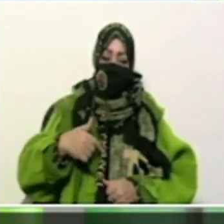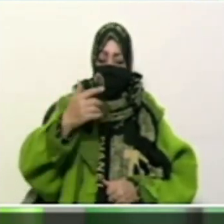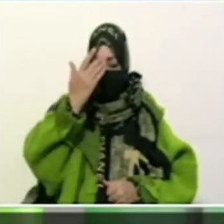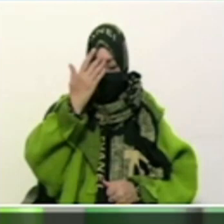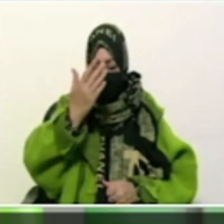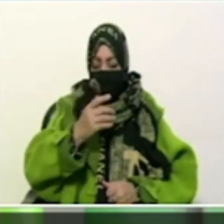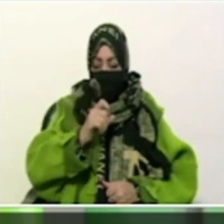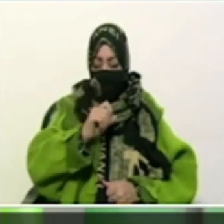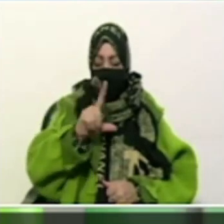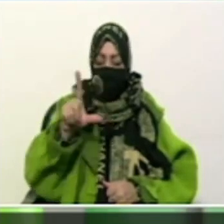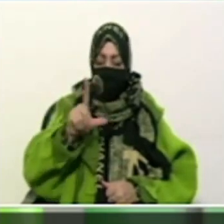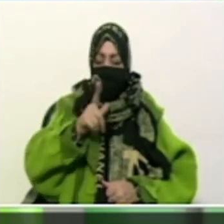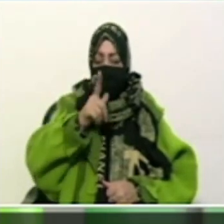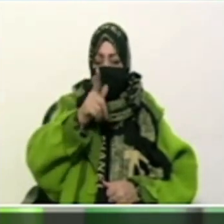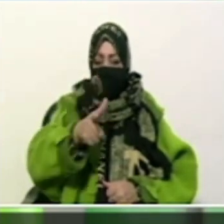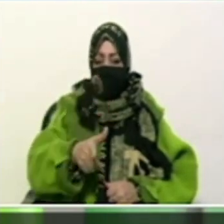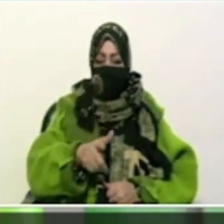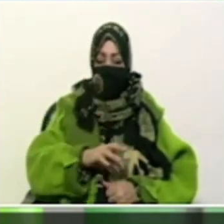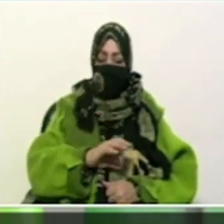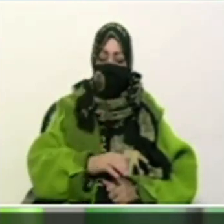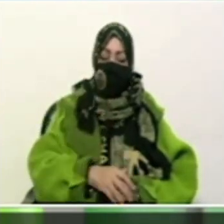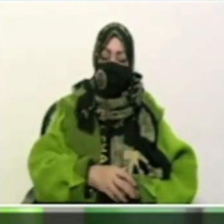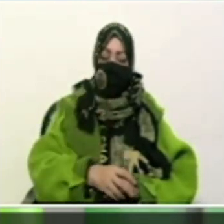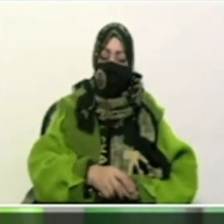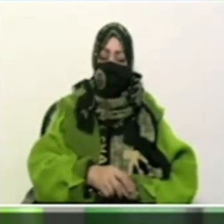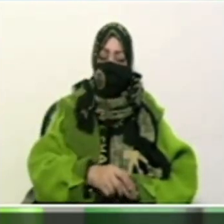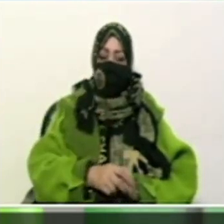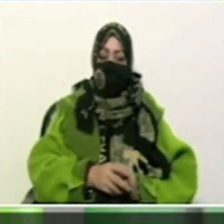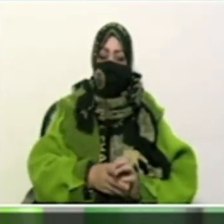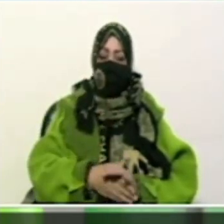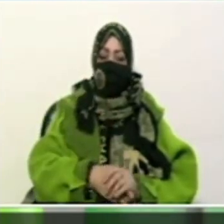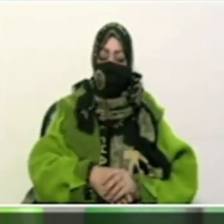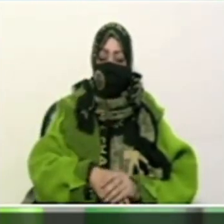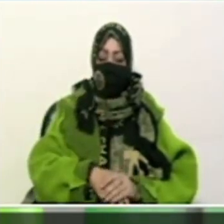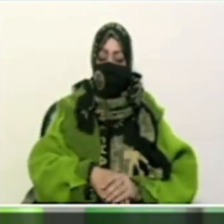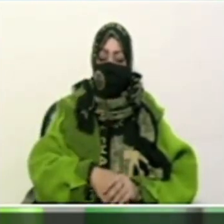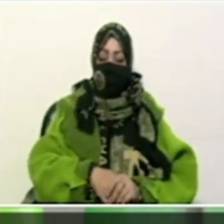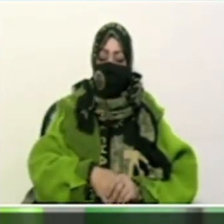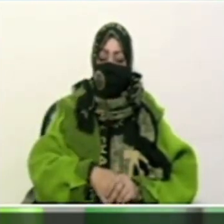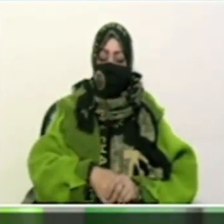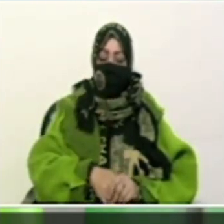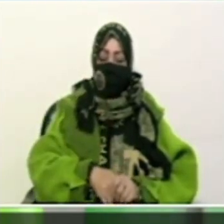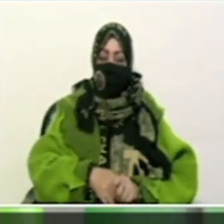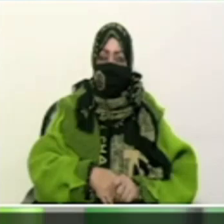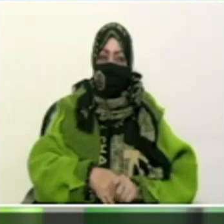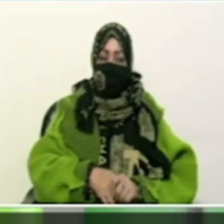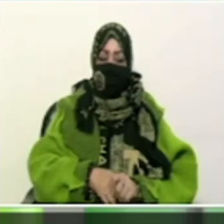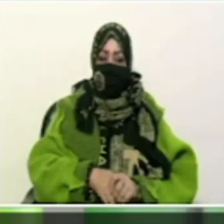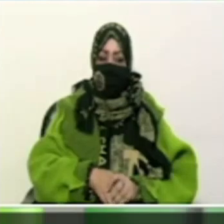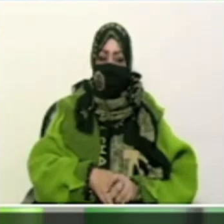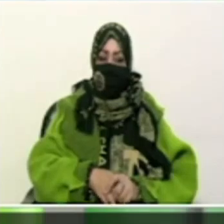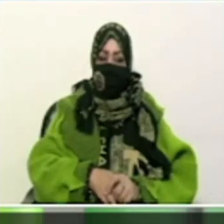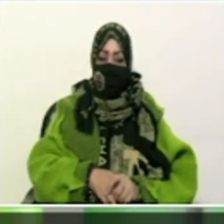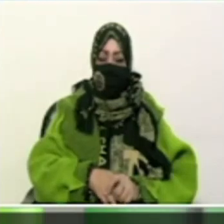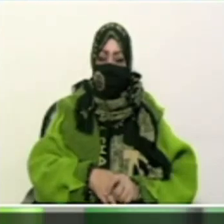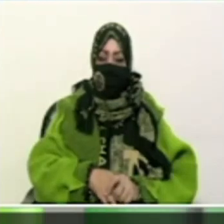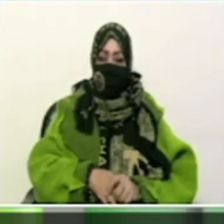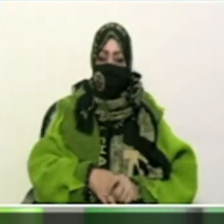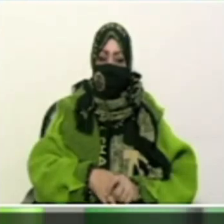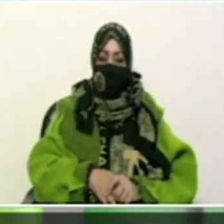معنا الاخ علي من بنغازي، اهلا وسهلا بك، عاد بعد انقطع عنه الاتصال، تفضل اخي علي.